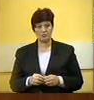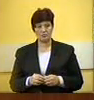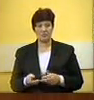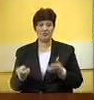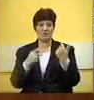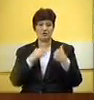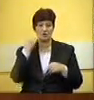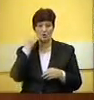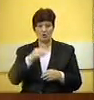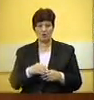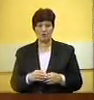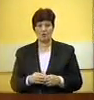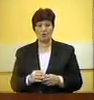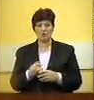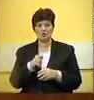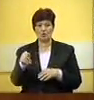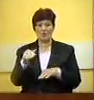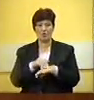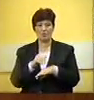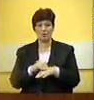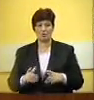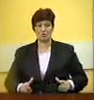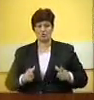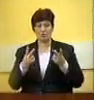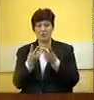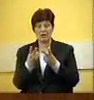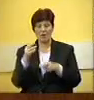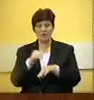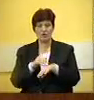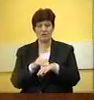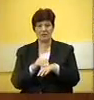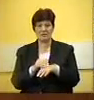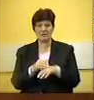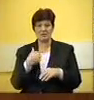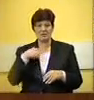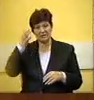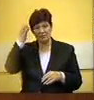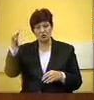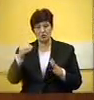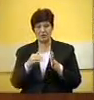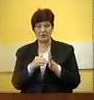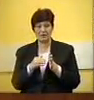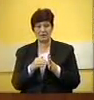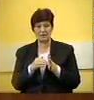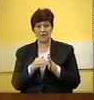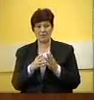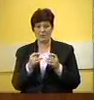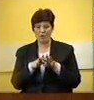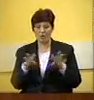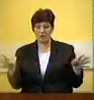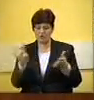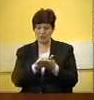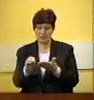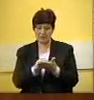Vratit ću se na konkretno upravo ovu informaciju, jer doživljavam je kao informaciju, mada sam mišljenja da je možda trebalo da se i